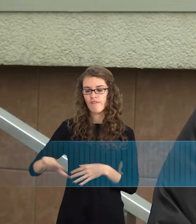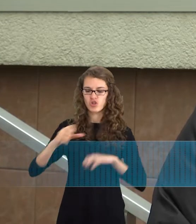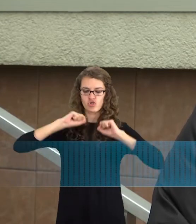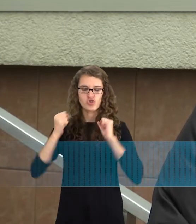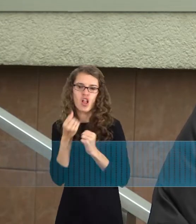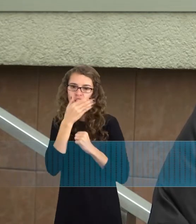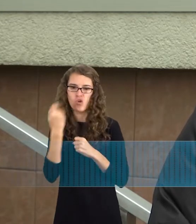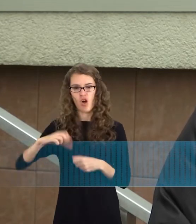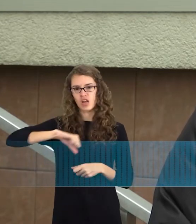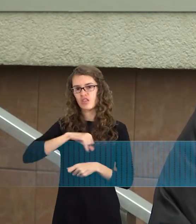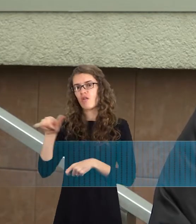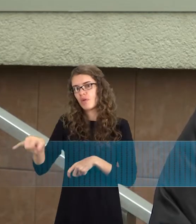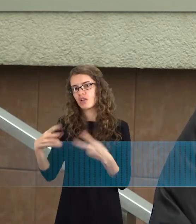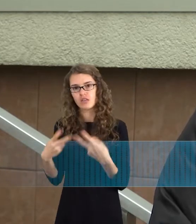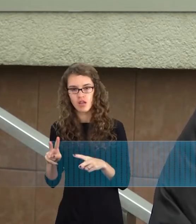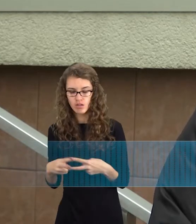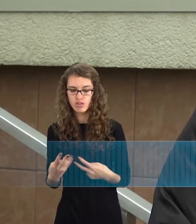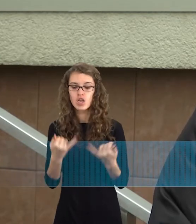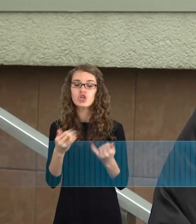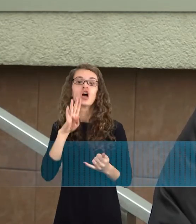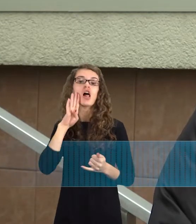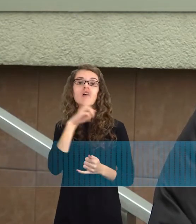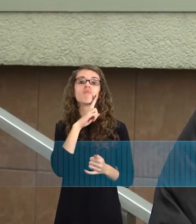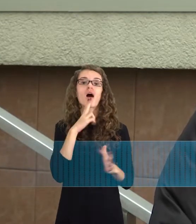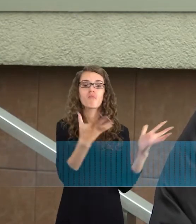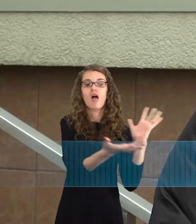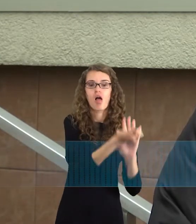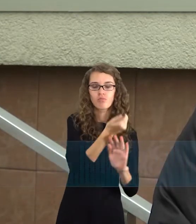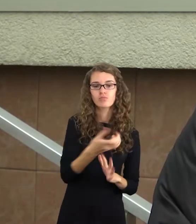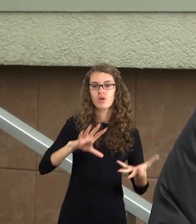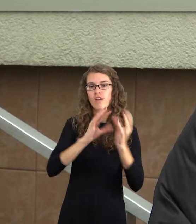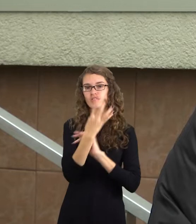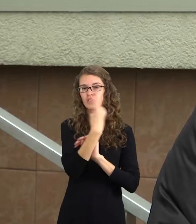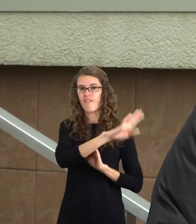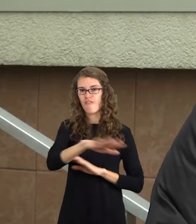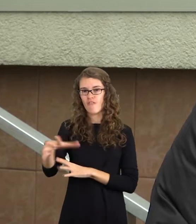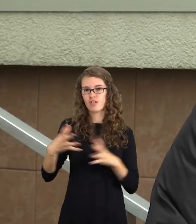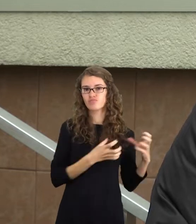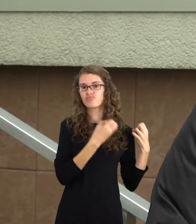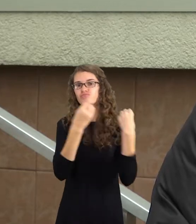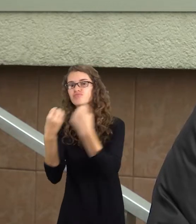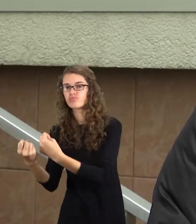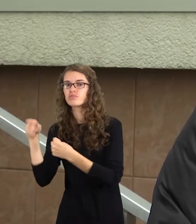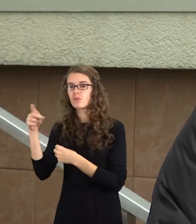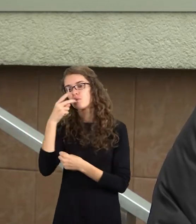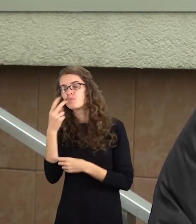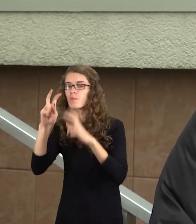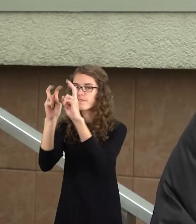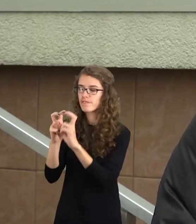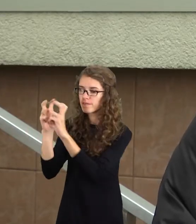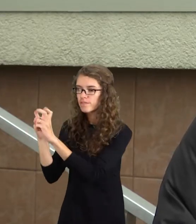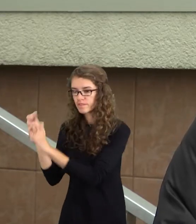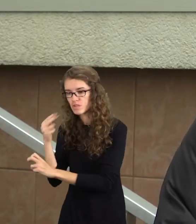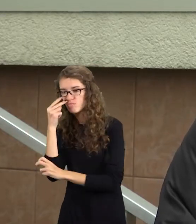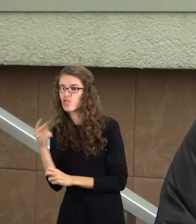medikų pagalbos nereikėjo. Šiandien ryte radus mamą su kitais vaikais, visi 4 vaikai buvo nuvežti medikų apžiūrai.